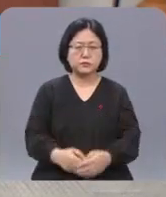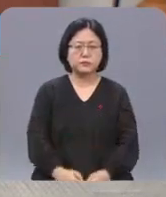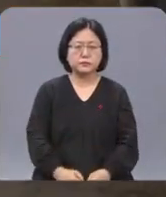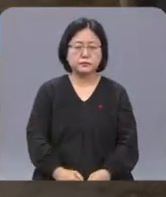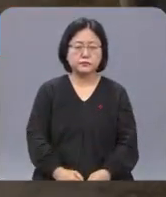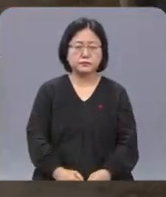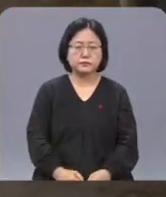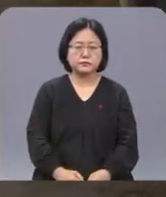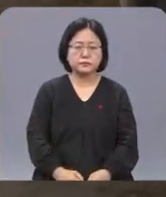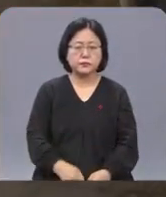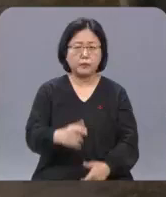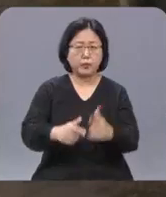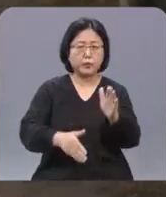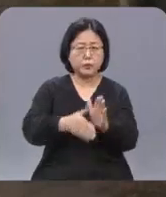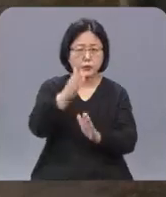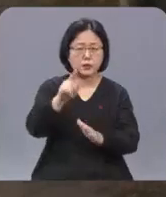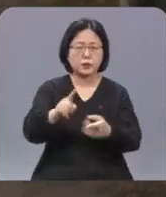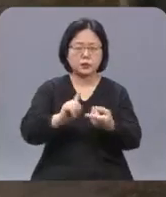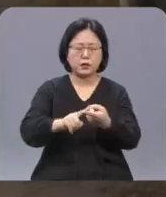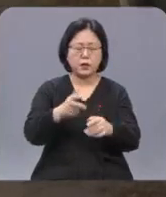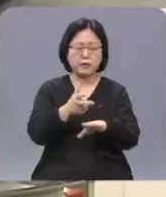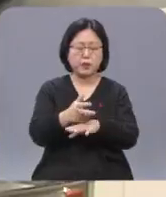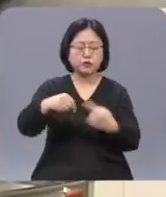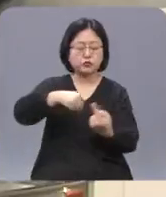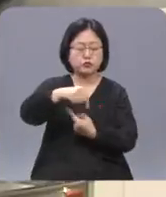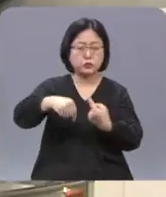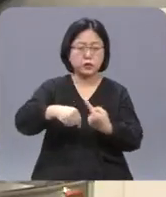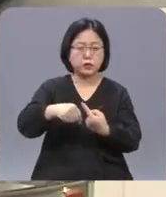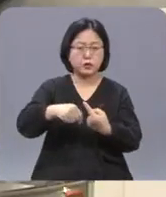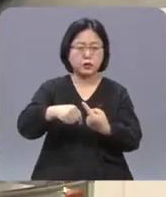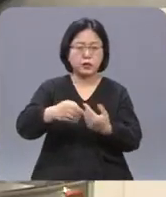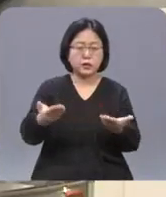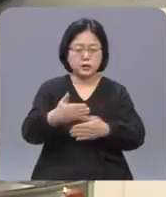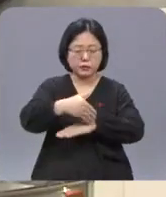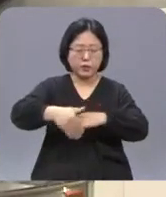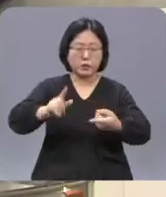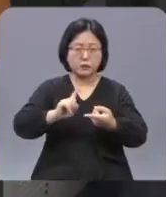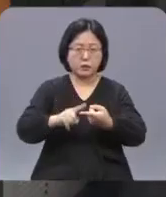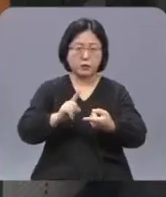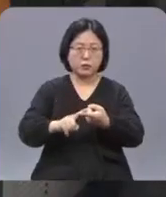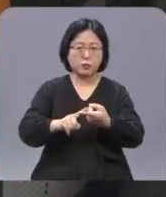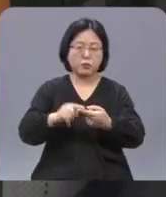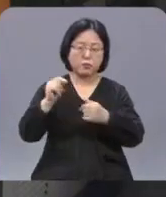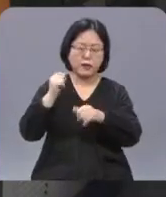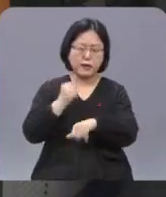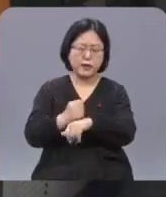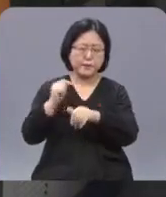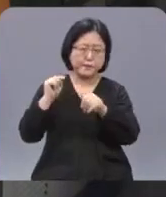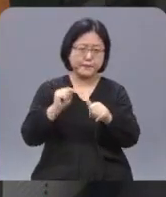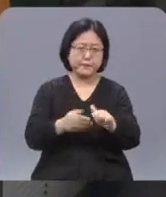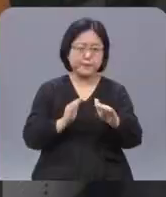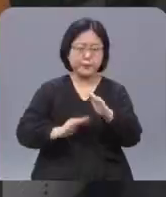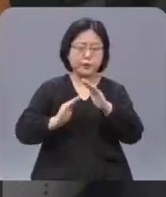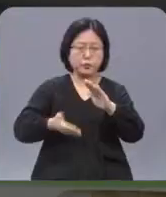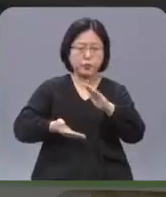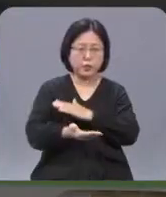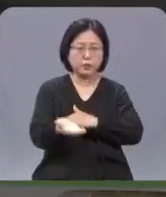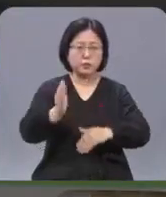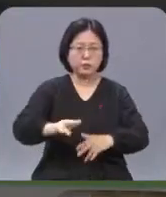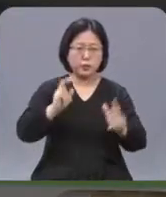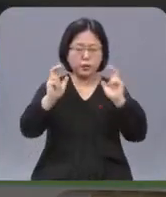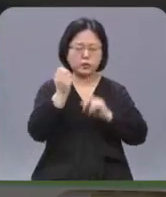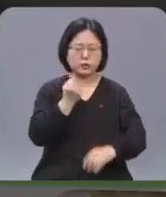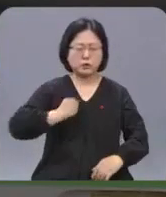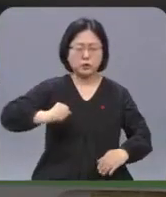없거든요 목포시는 이에 대해 버스 운행을 사업 계획대로 실시할 것을 촉구하는 공문을 발송했지만 회사측이 따르지